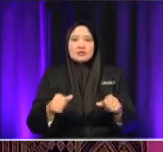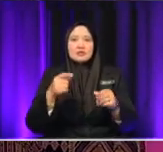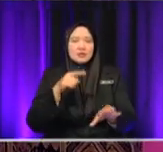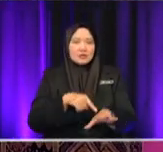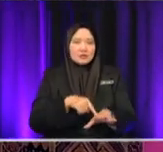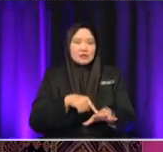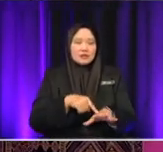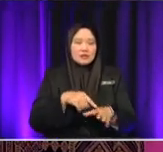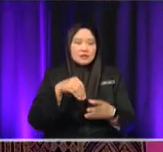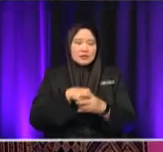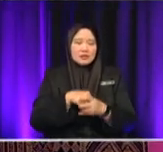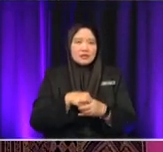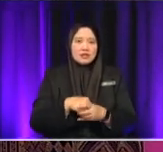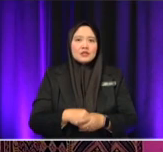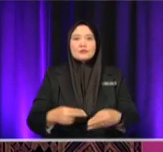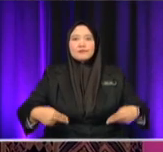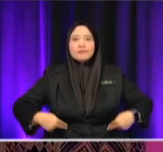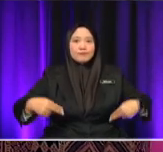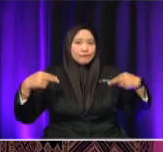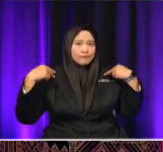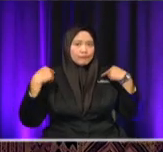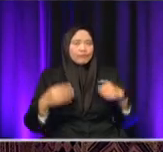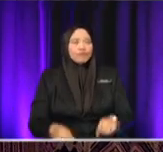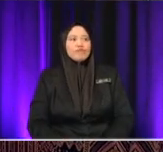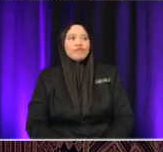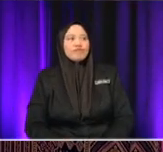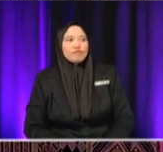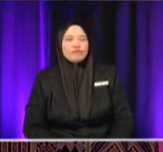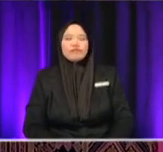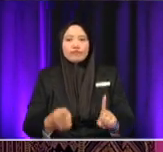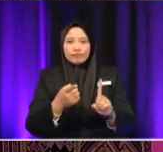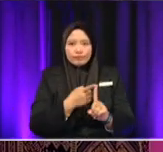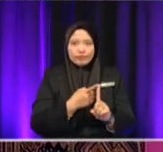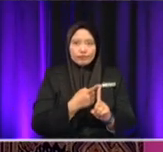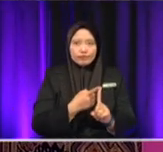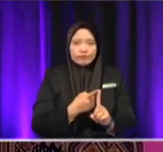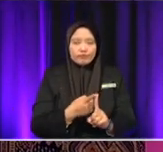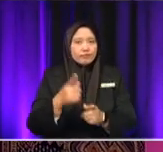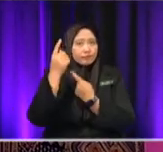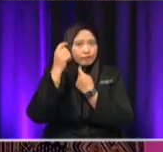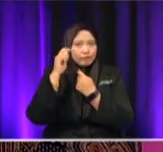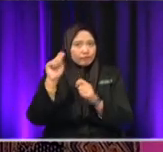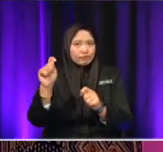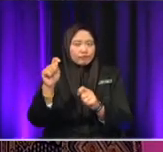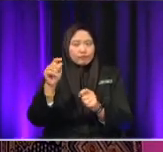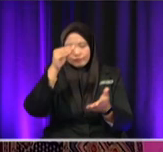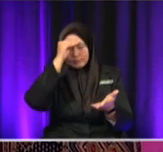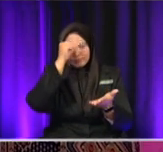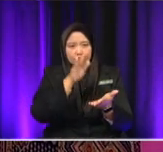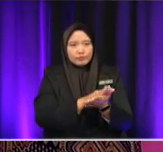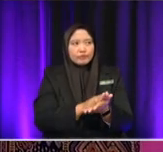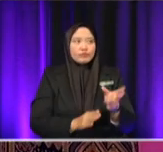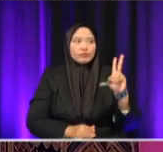pertama yaitu mentaati perintah suami Kemudian yang kedua menjaga kehormatan diri dan yang ketiga menjaga kemuliaan